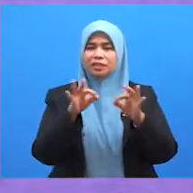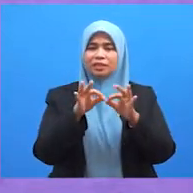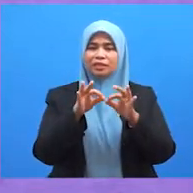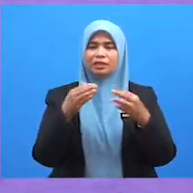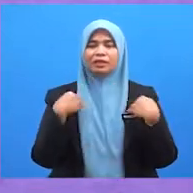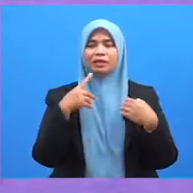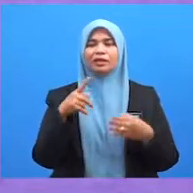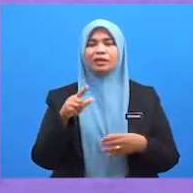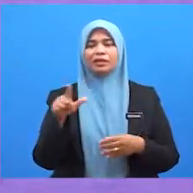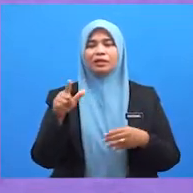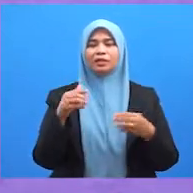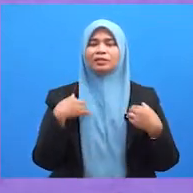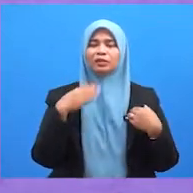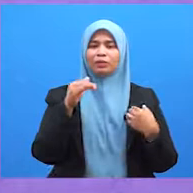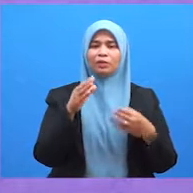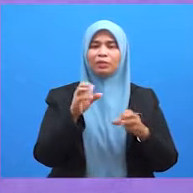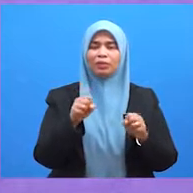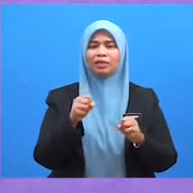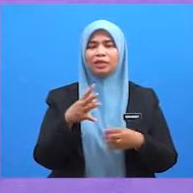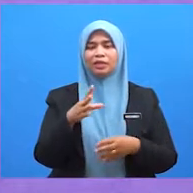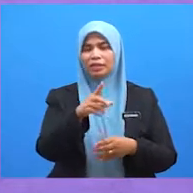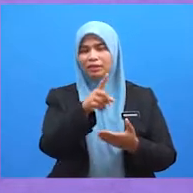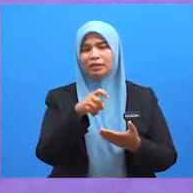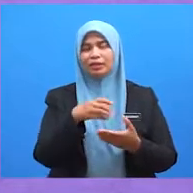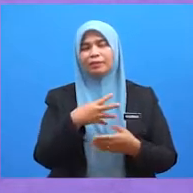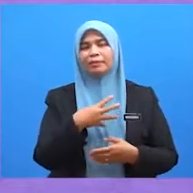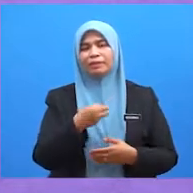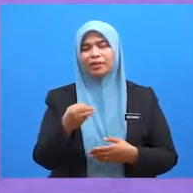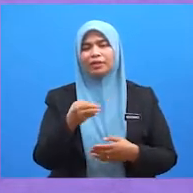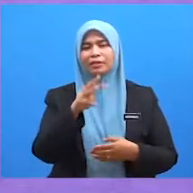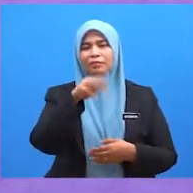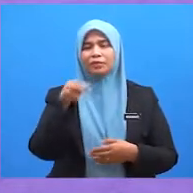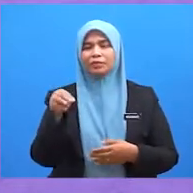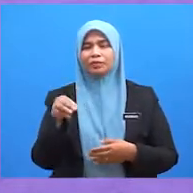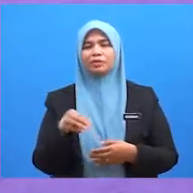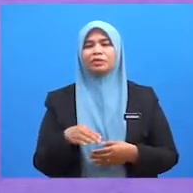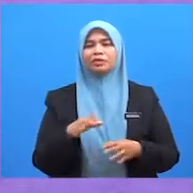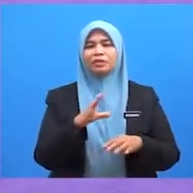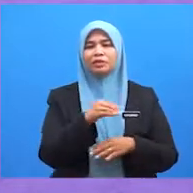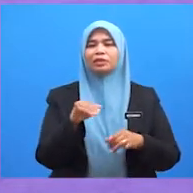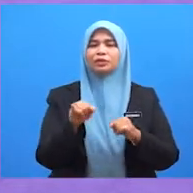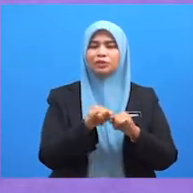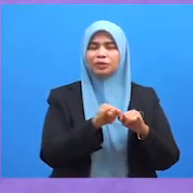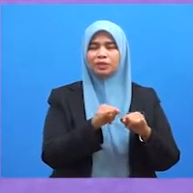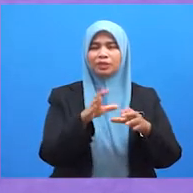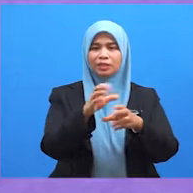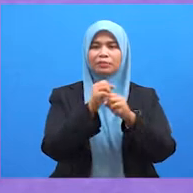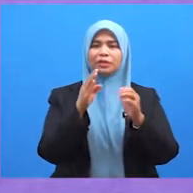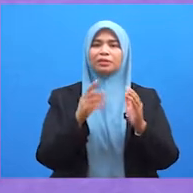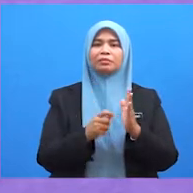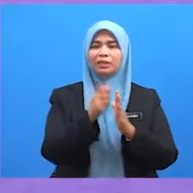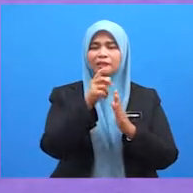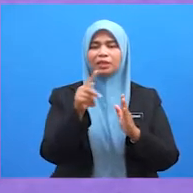kerana cerita merupakan sesuatu yang dapat menarik minat dan perhatian murid-murid. Secara